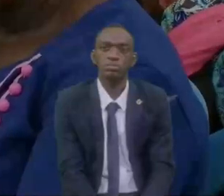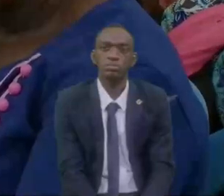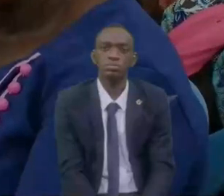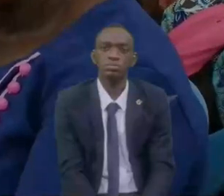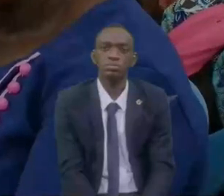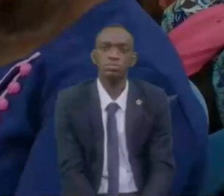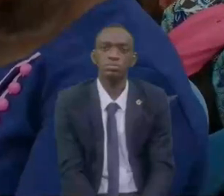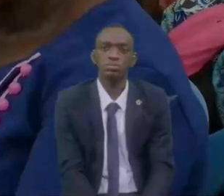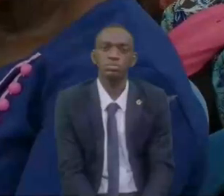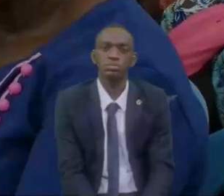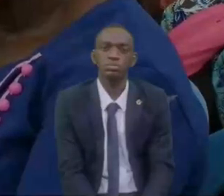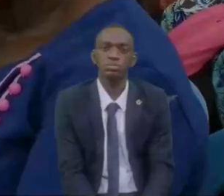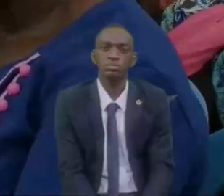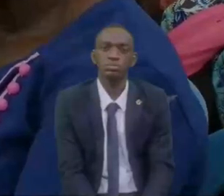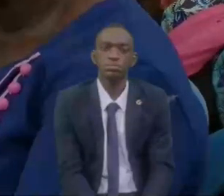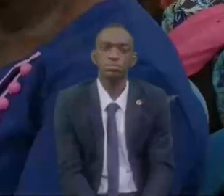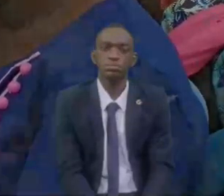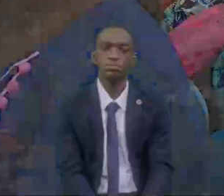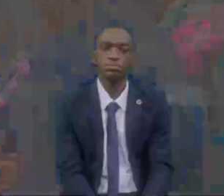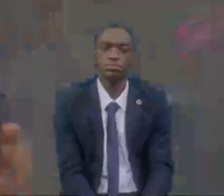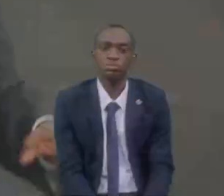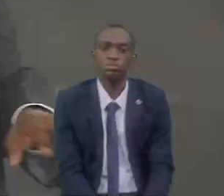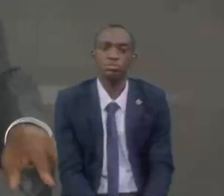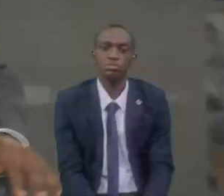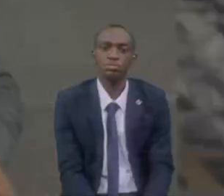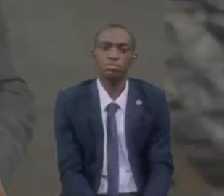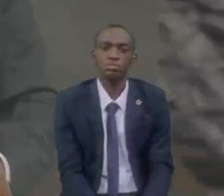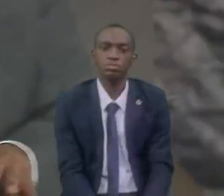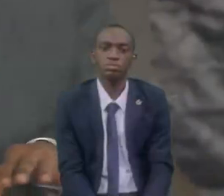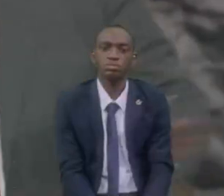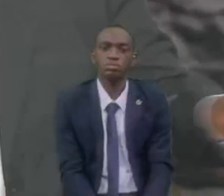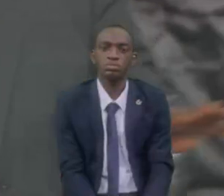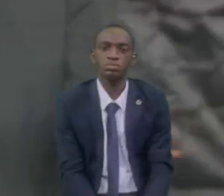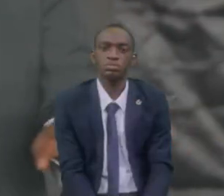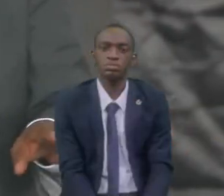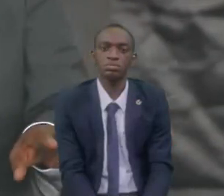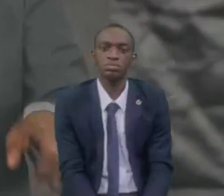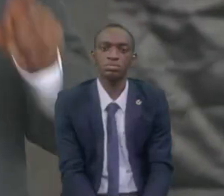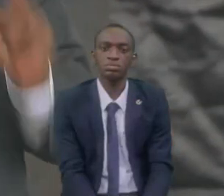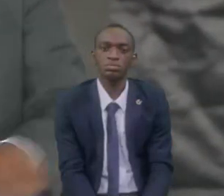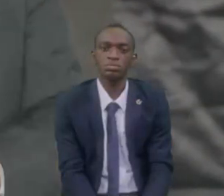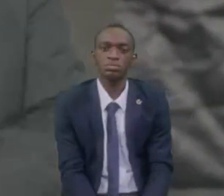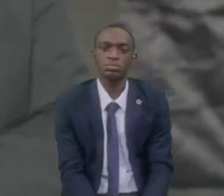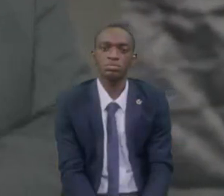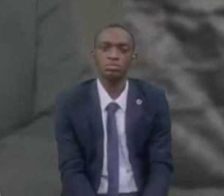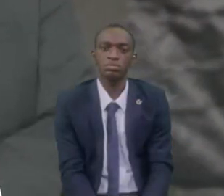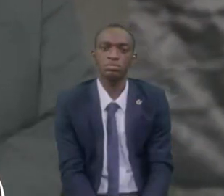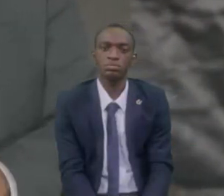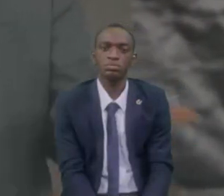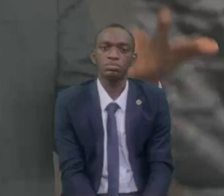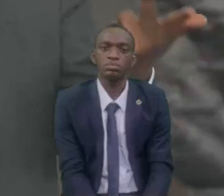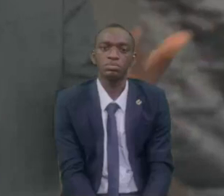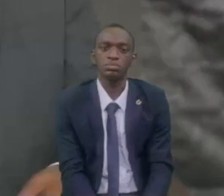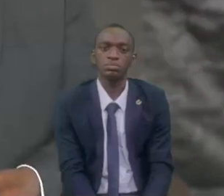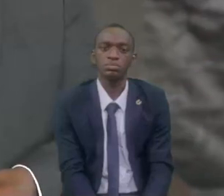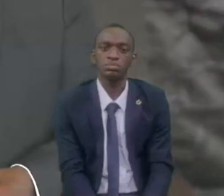enfants d'Israël, ils agissaient comme des bébés. Ils agissaient comme des enfants